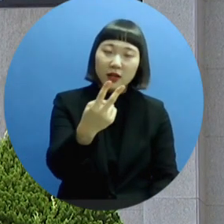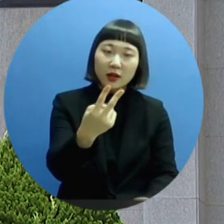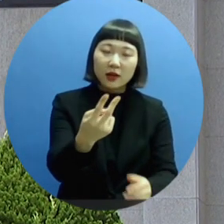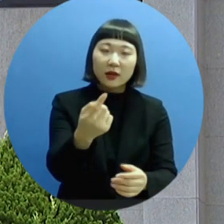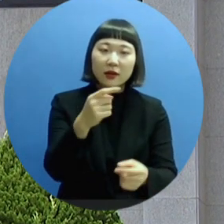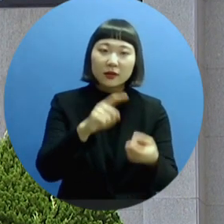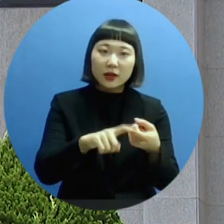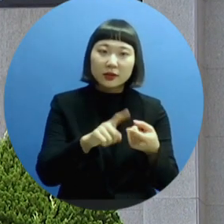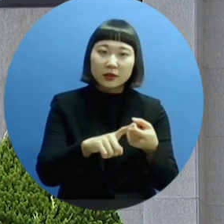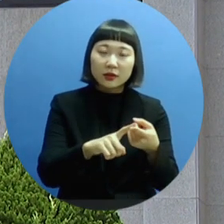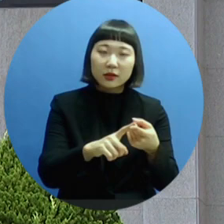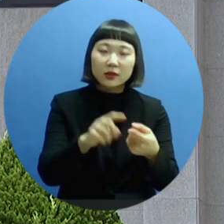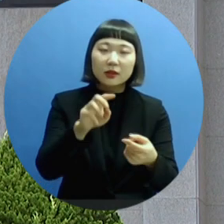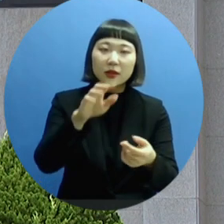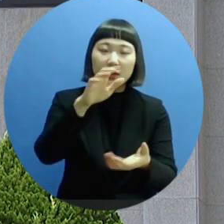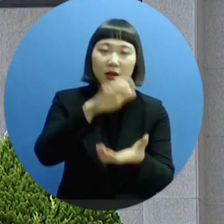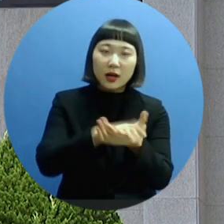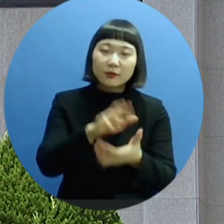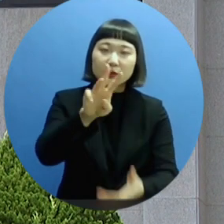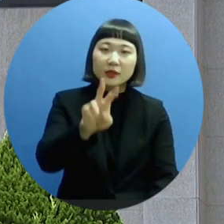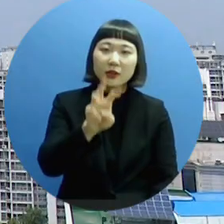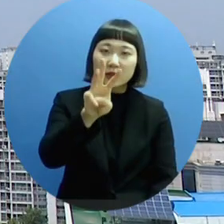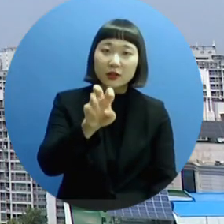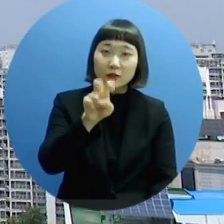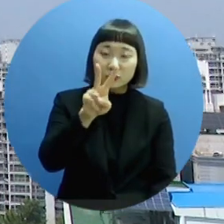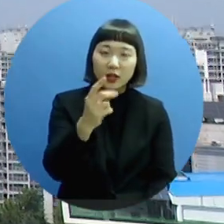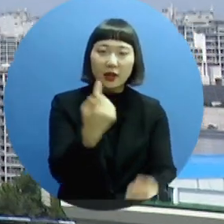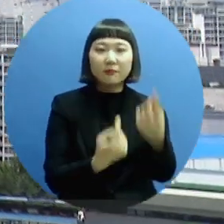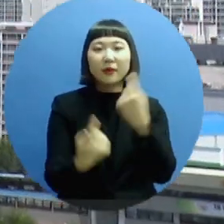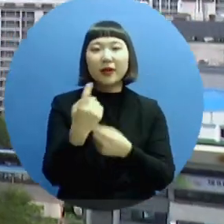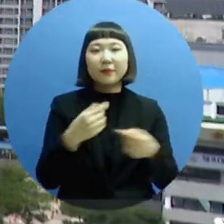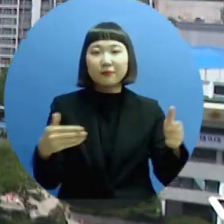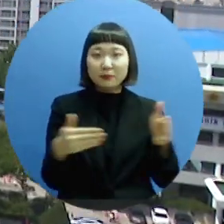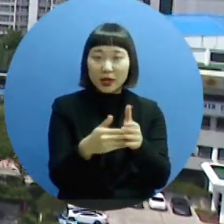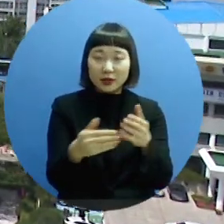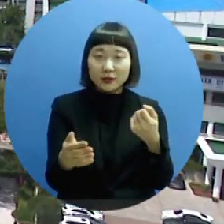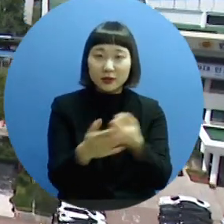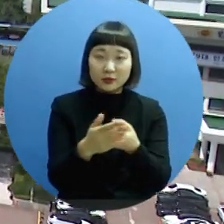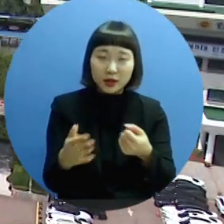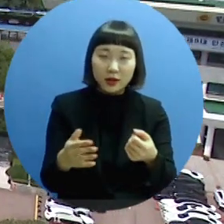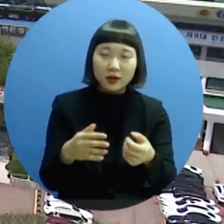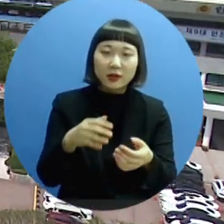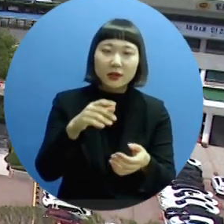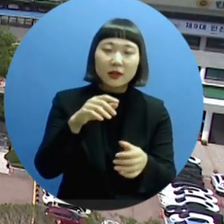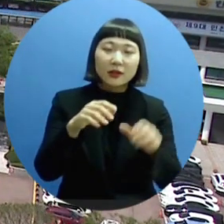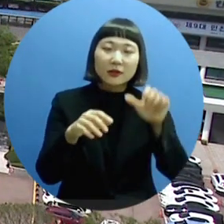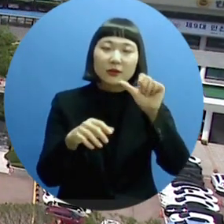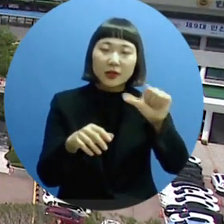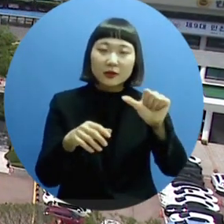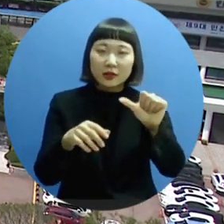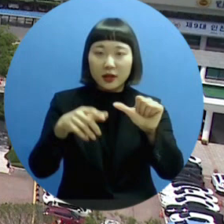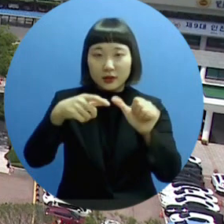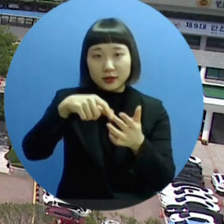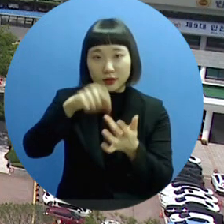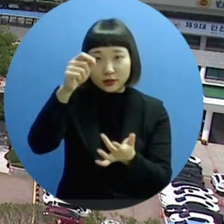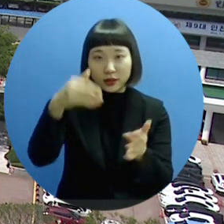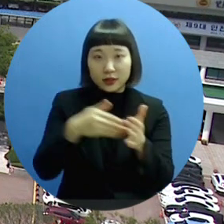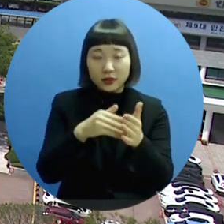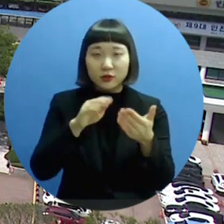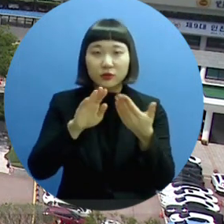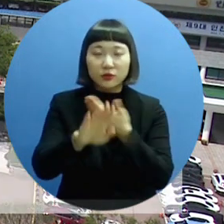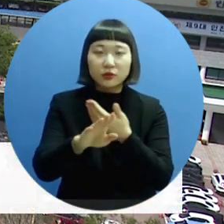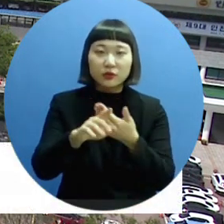접수됐습니다. 시는 당선작 한 편을 비롯해 모두 5편의 작품을 입상작으로 선정했습니다.